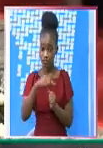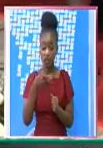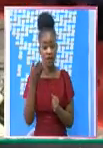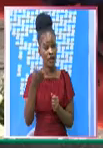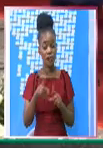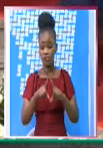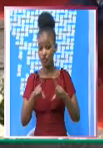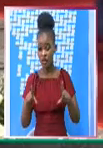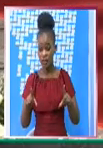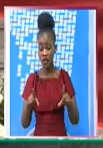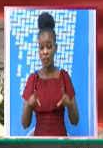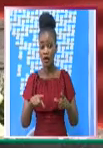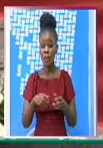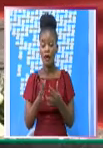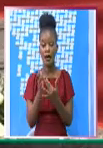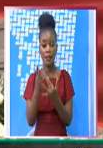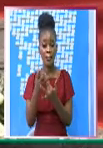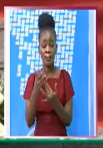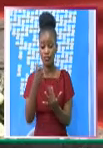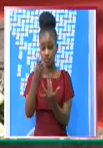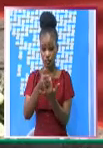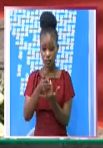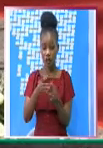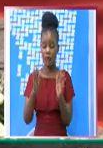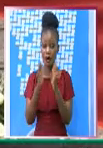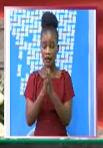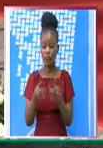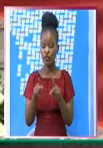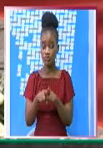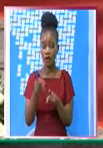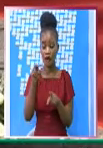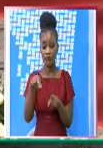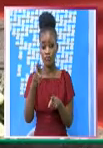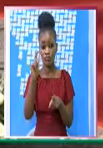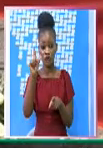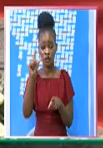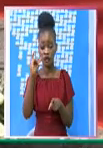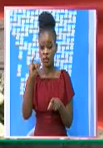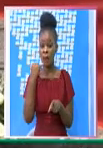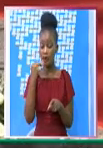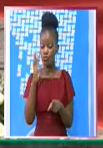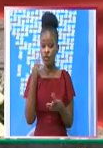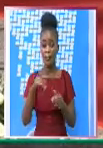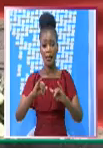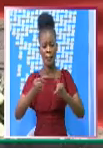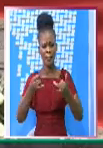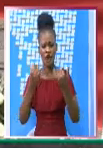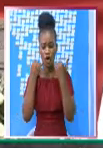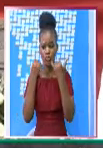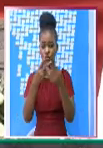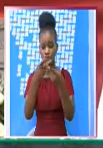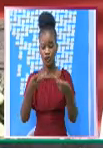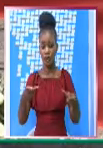paland border between Adjumani and Amur yafubanga nnyo okulaba nti wabeerawo